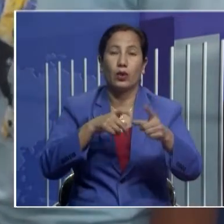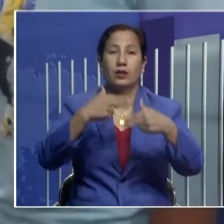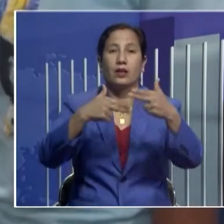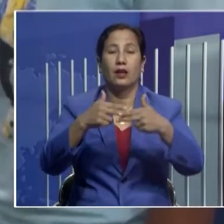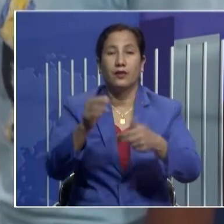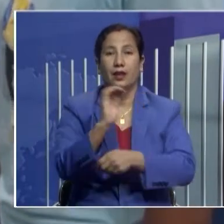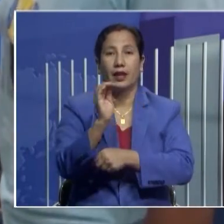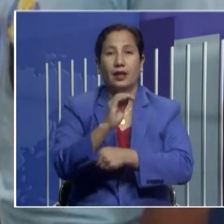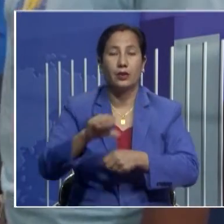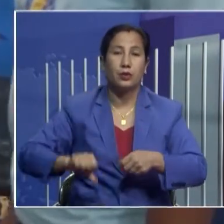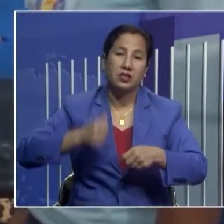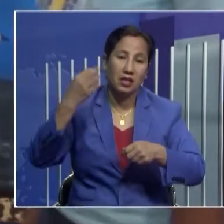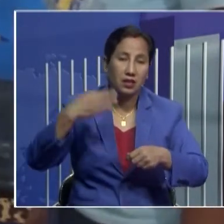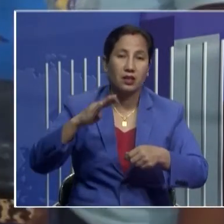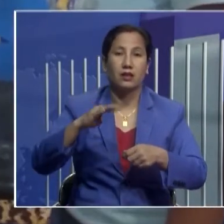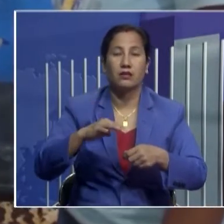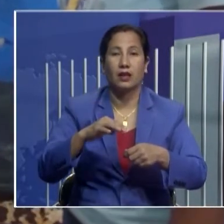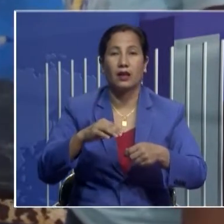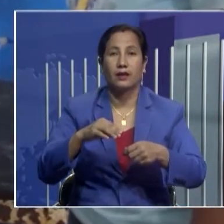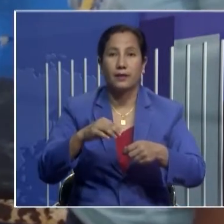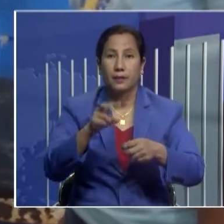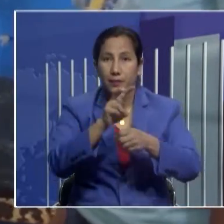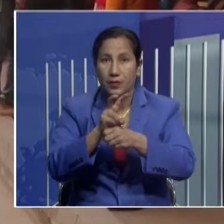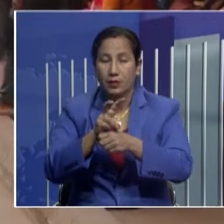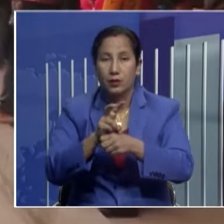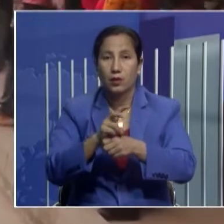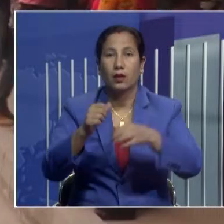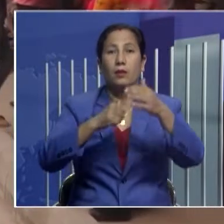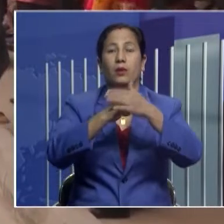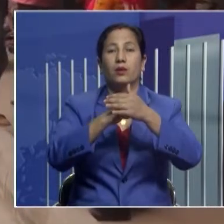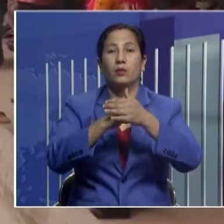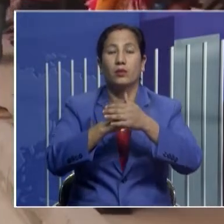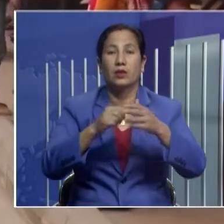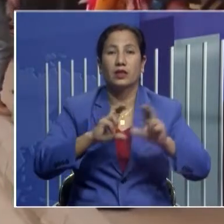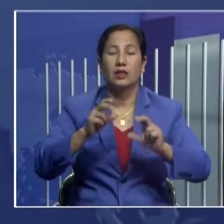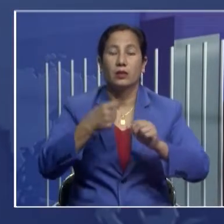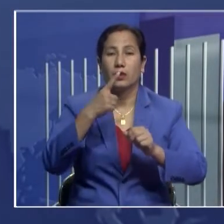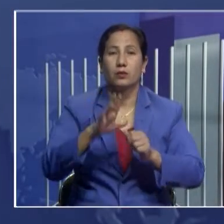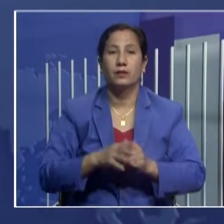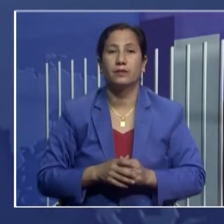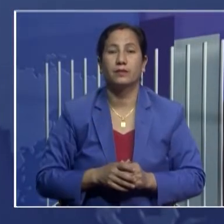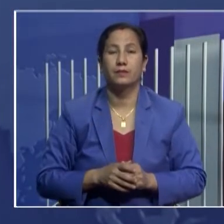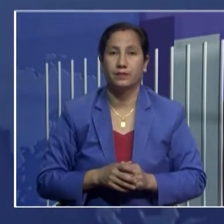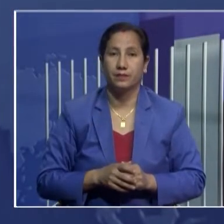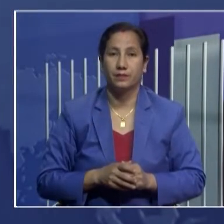गएको अनुगमनमा सहभागी इन्सेक लुम्बिनी प्रदेश प्रमुख भोला महतले बताउनुभयो।